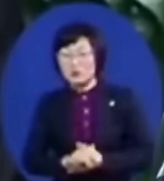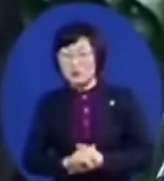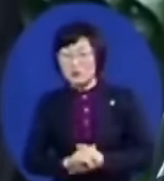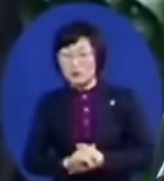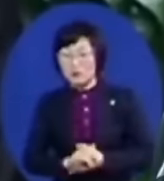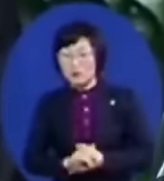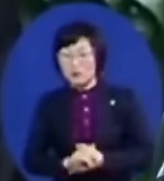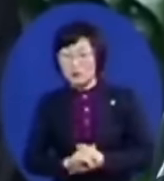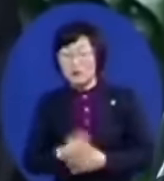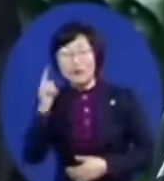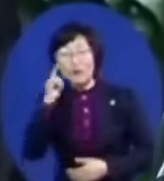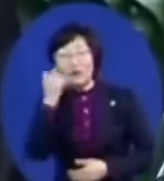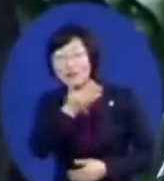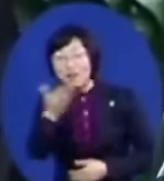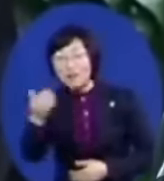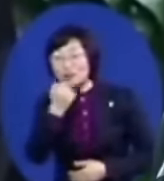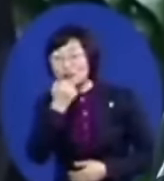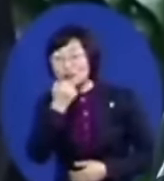왜 없나?